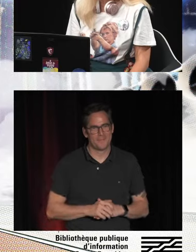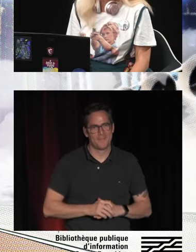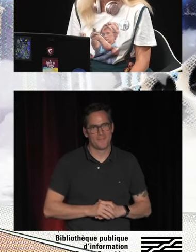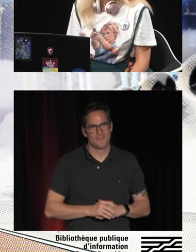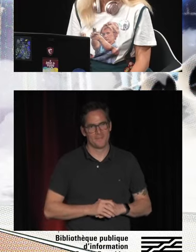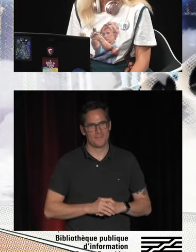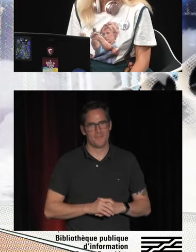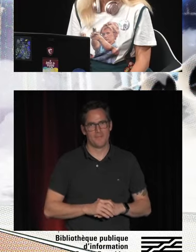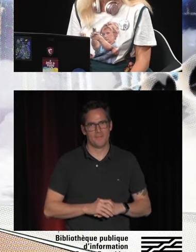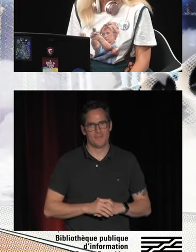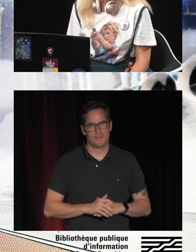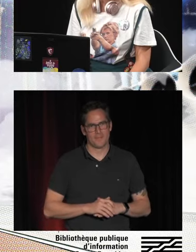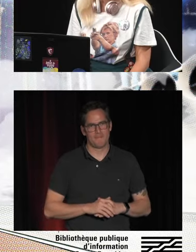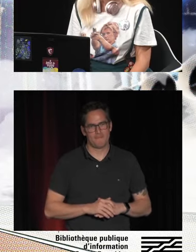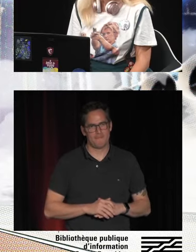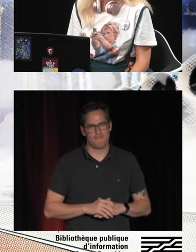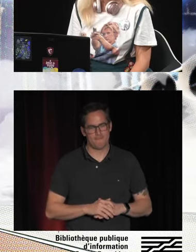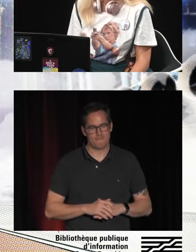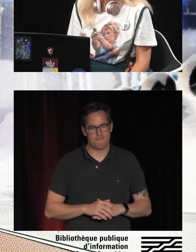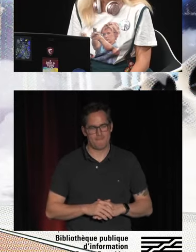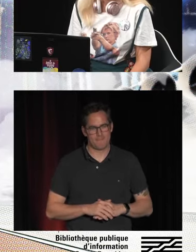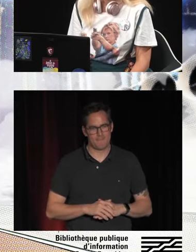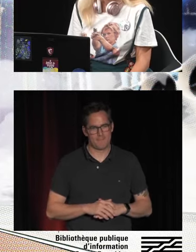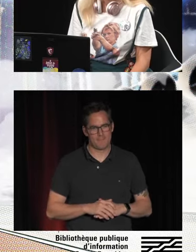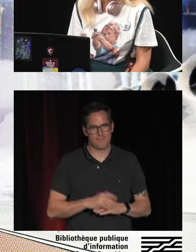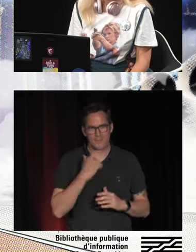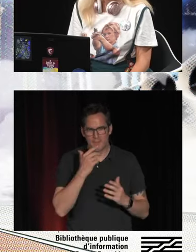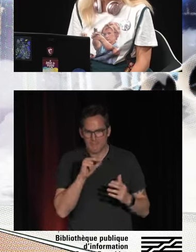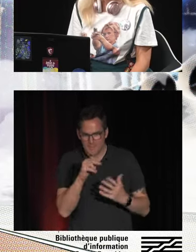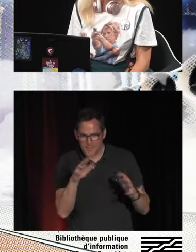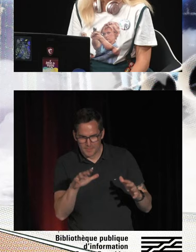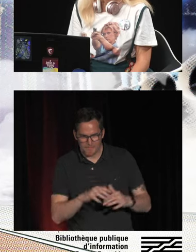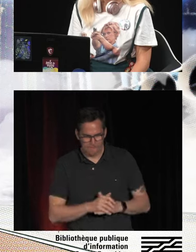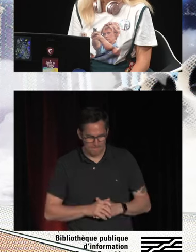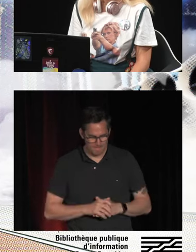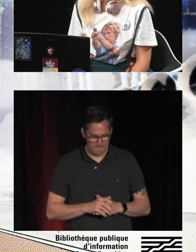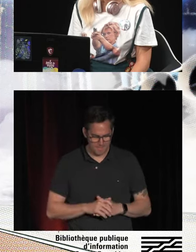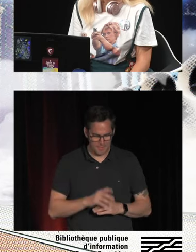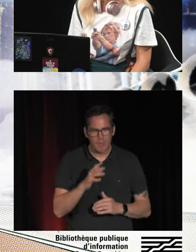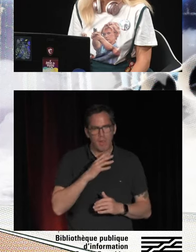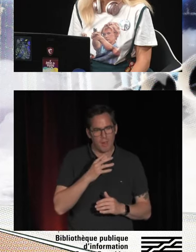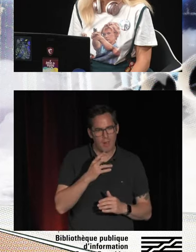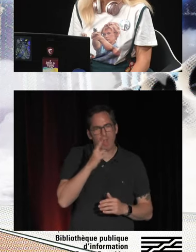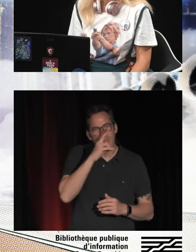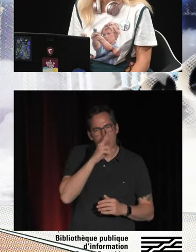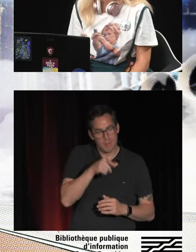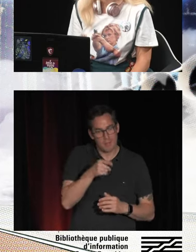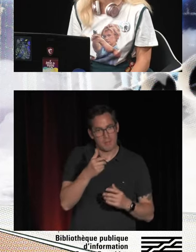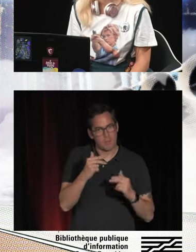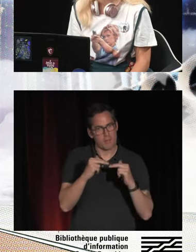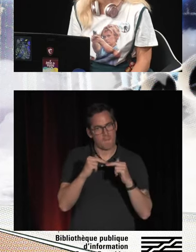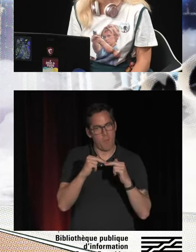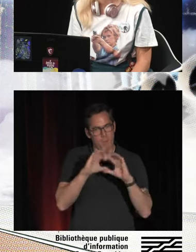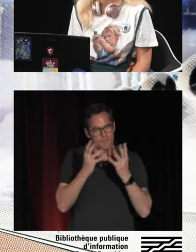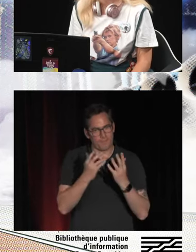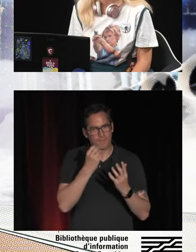C'est l'avant-dernier. Il y a des trucs un peu funky aussi dans ce niveau. Donc là,